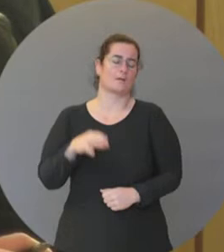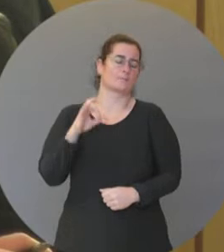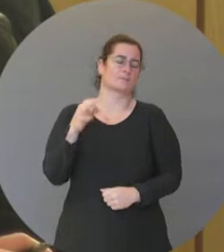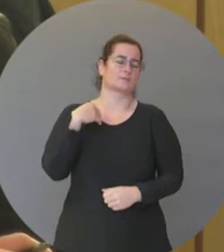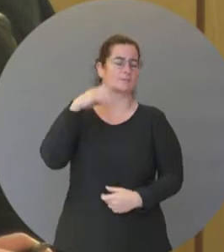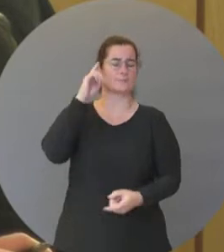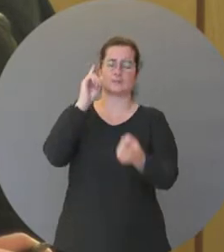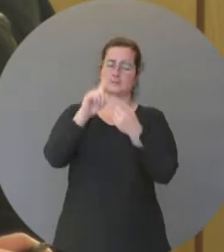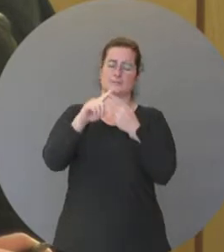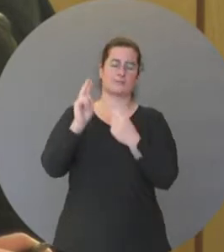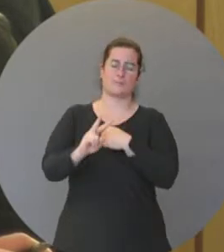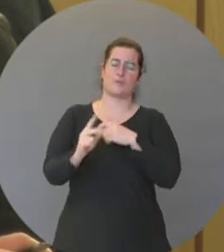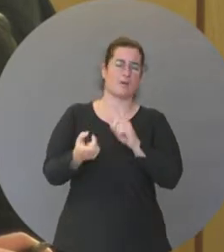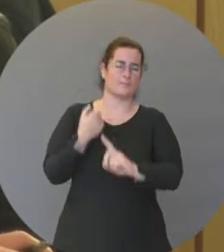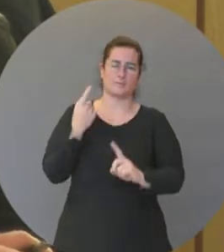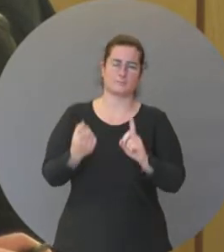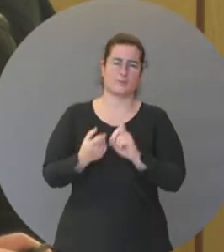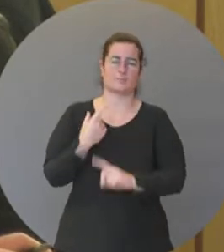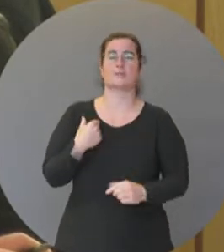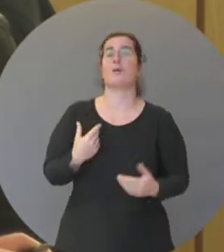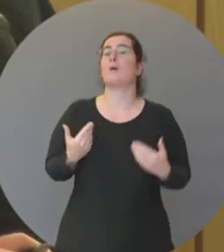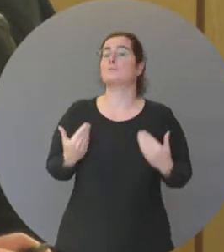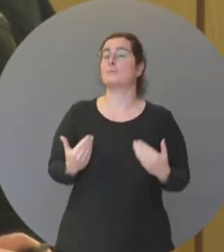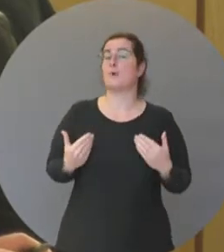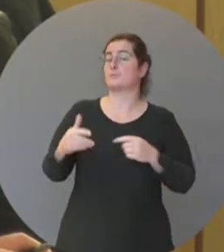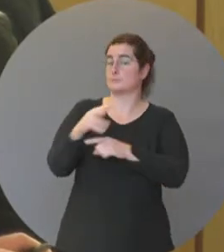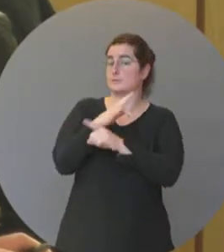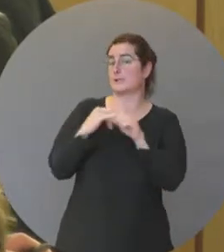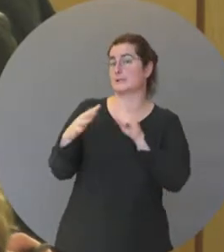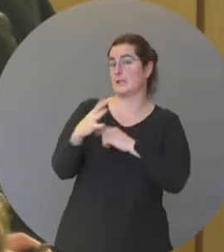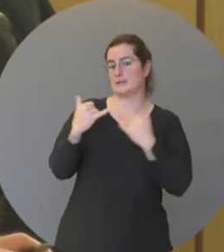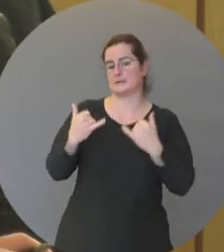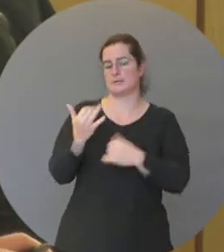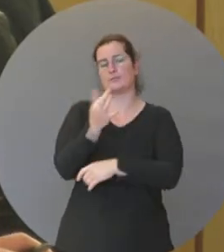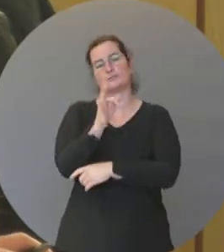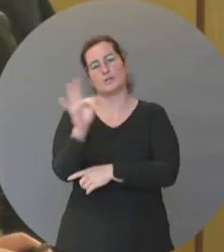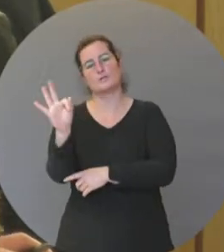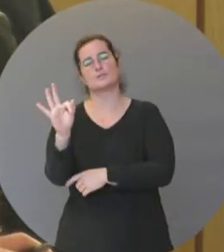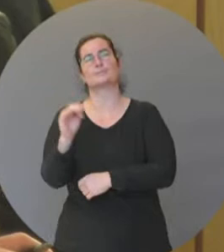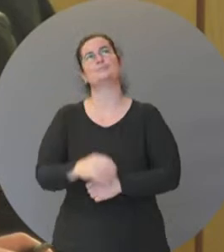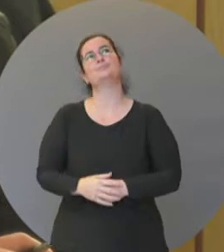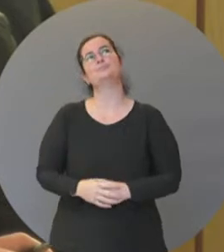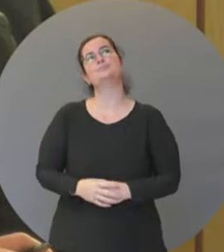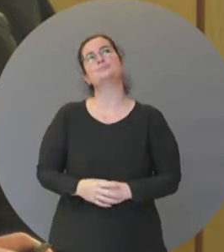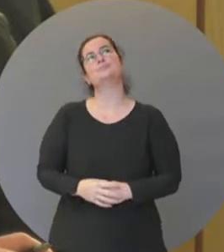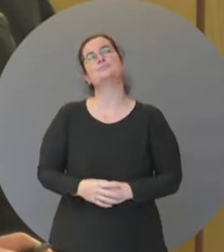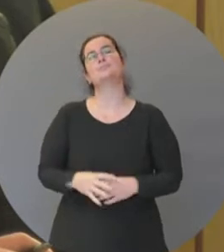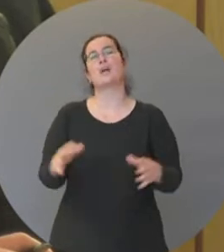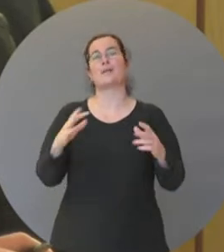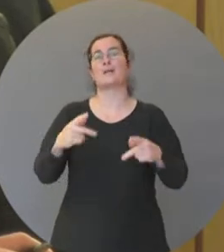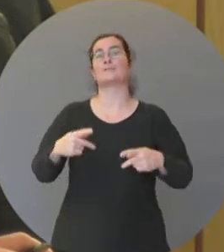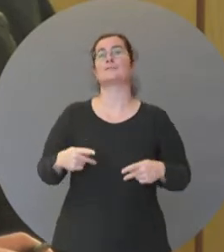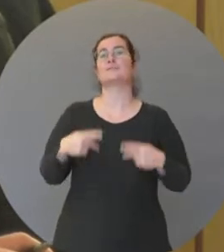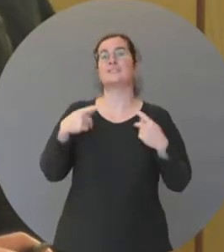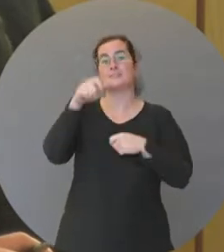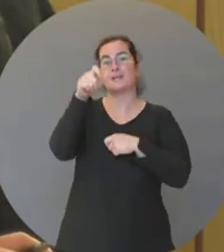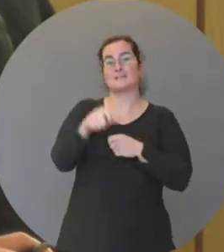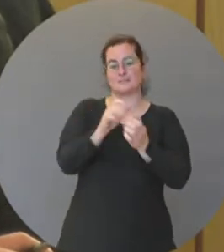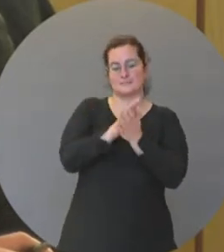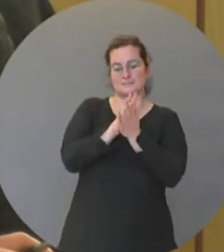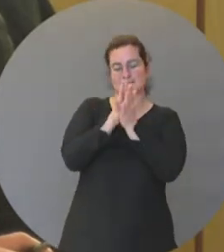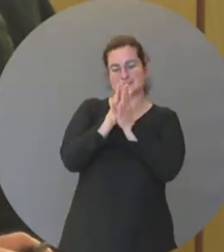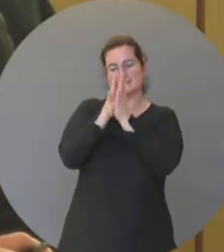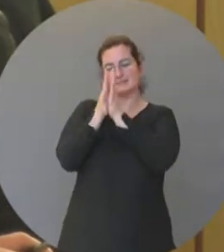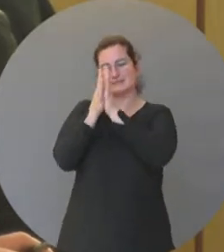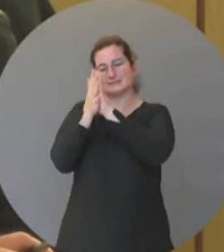à l'heure actuelle dans la société en particulier en France puisque la durée de vie qui s'allonge et d'ailleurs je dis